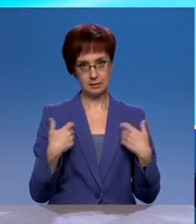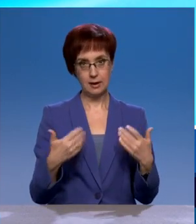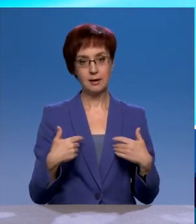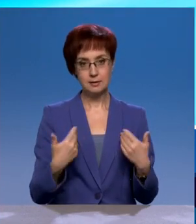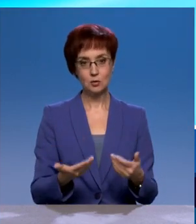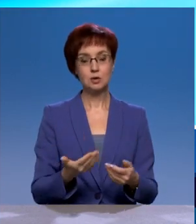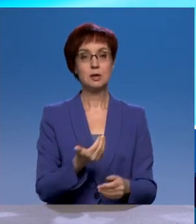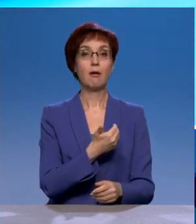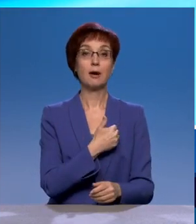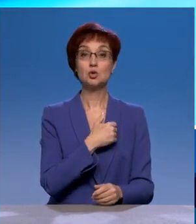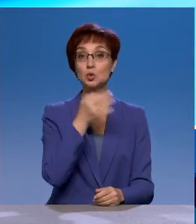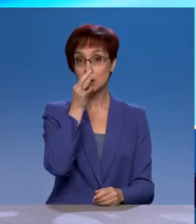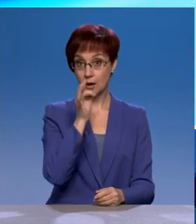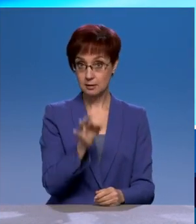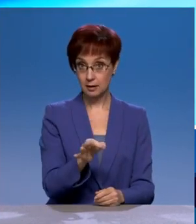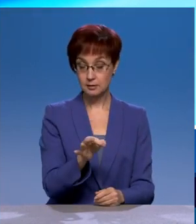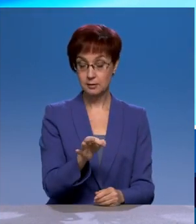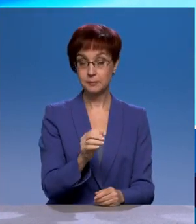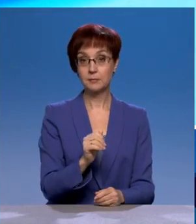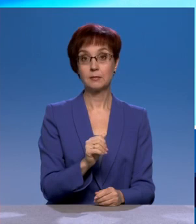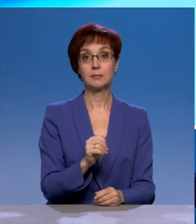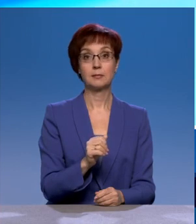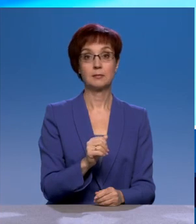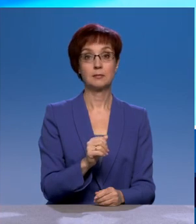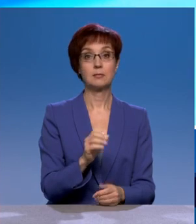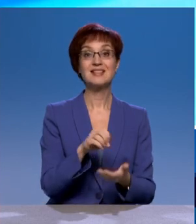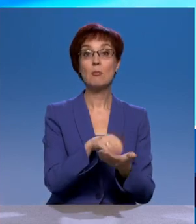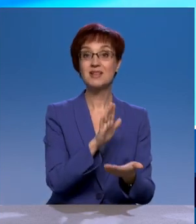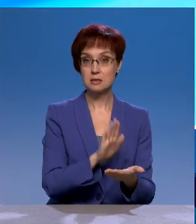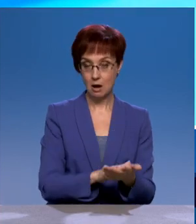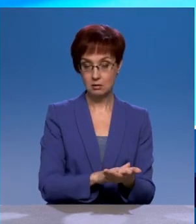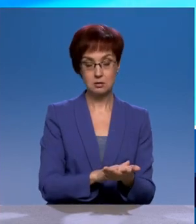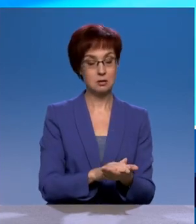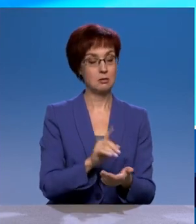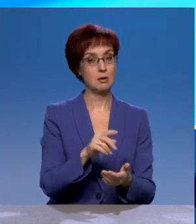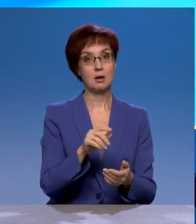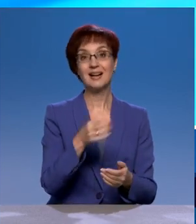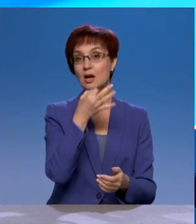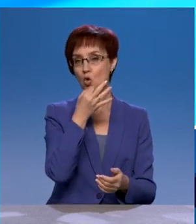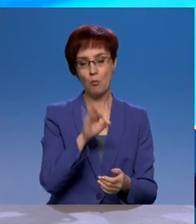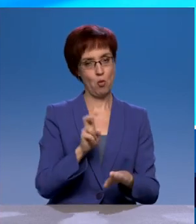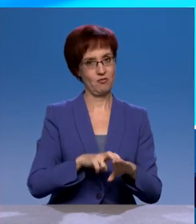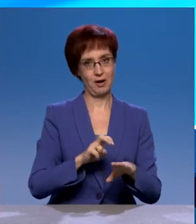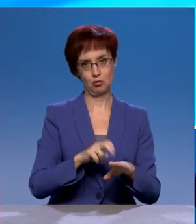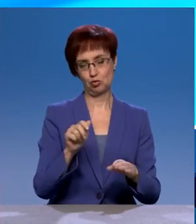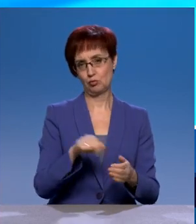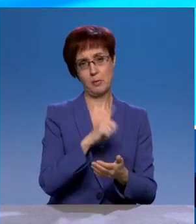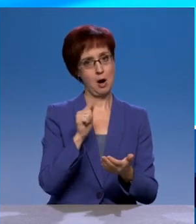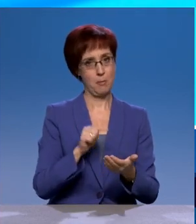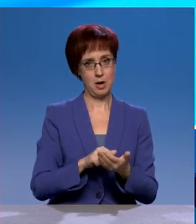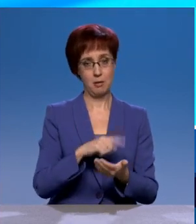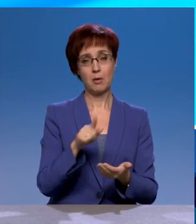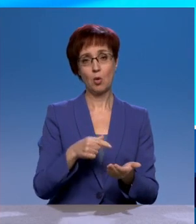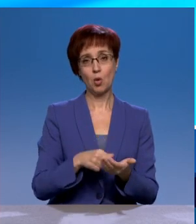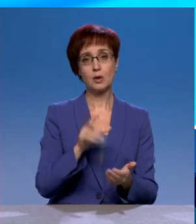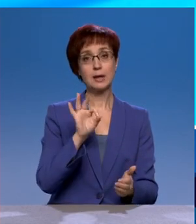Я хочу сказать, что вот, чтобы записаться, это проблема к любому к врачу. Так. Это город Орел,